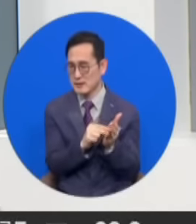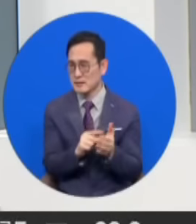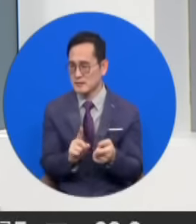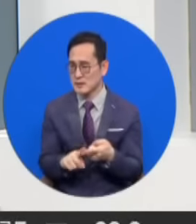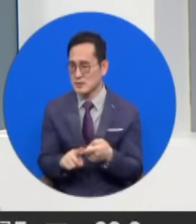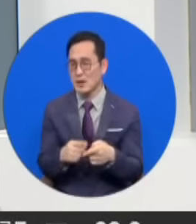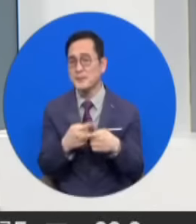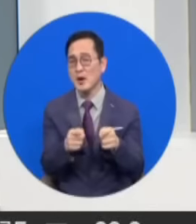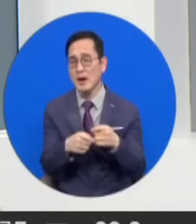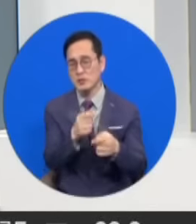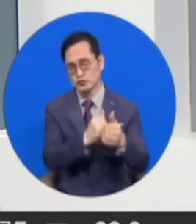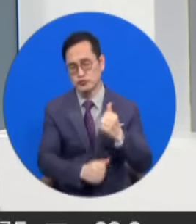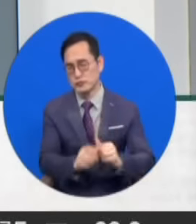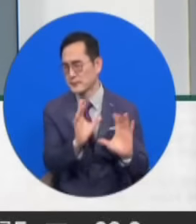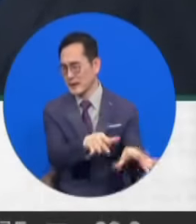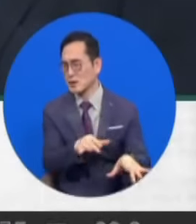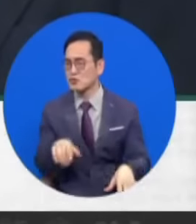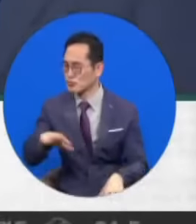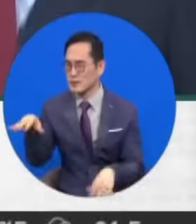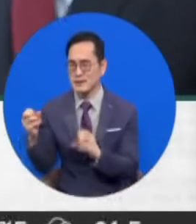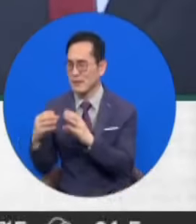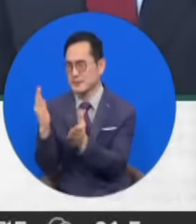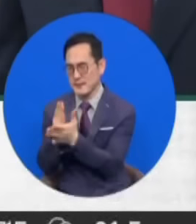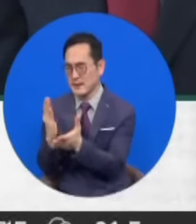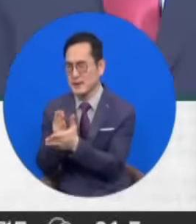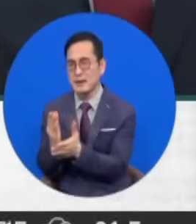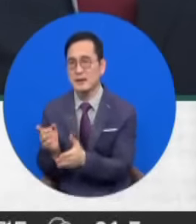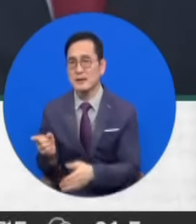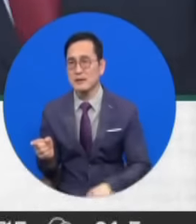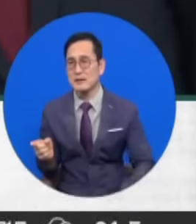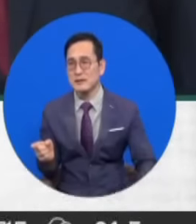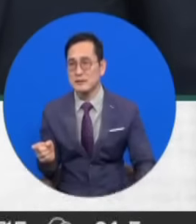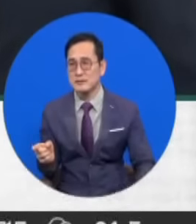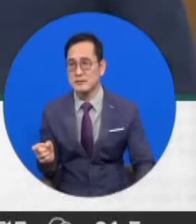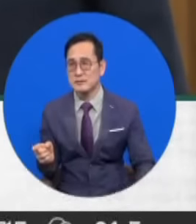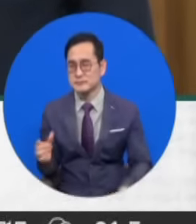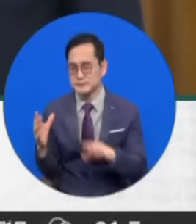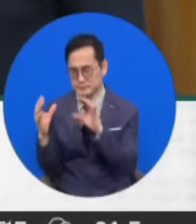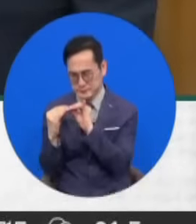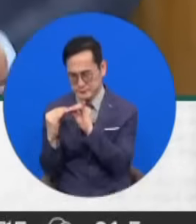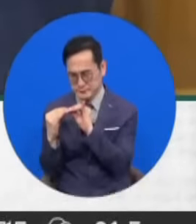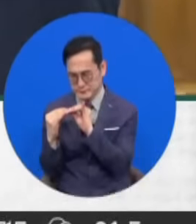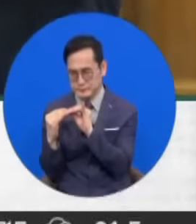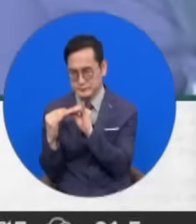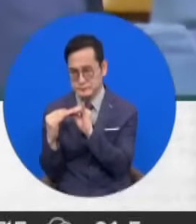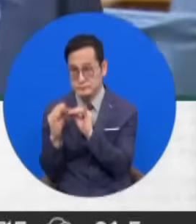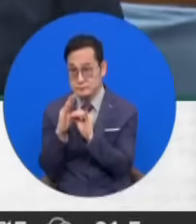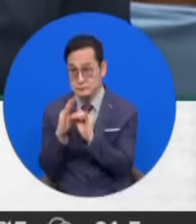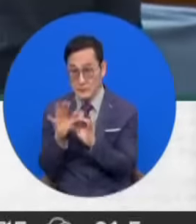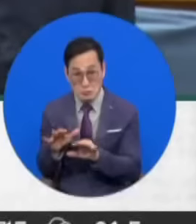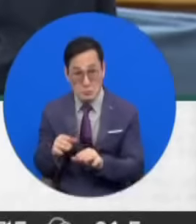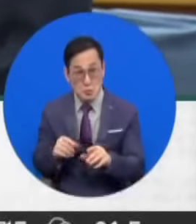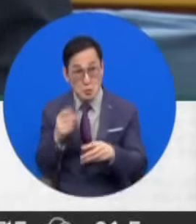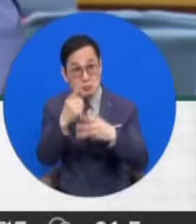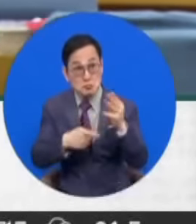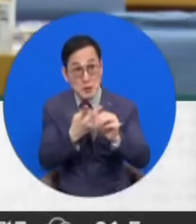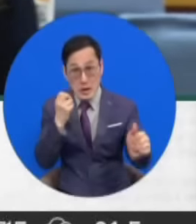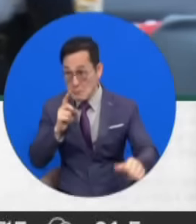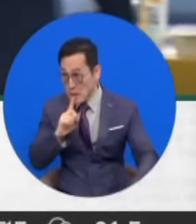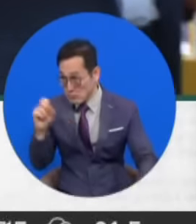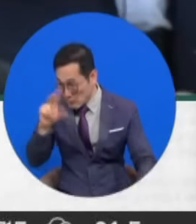대통령 당대표 후보들이라면은 예. 그 당원들의 뜻을 존중하고 그리고 어느 누구도